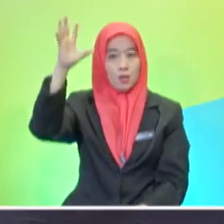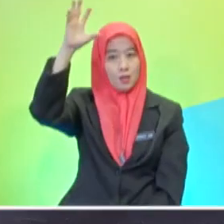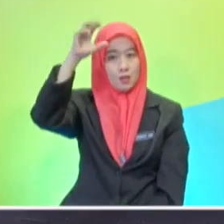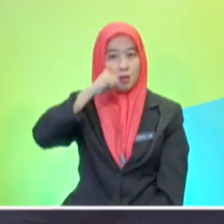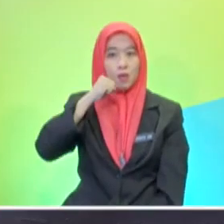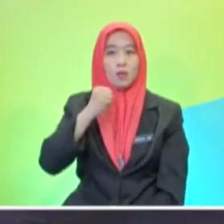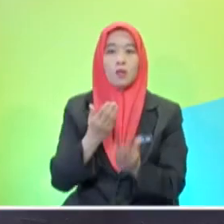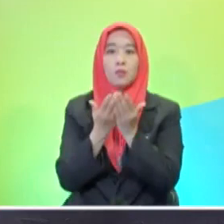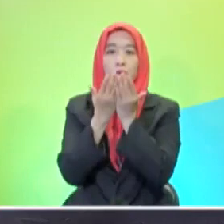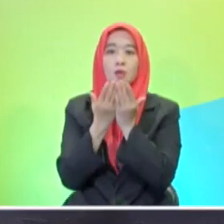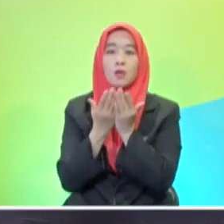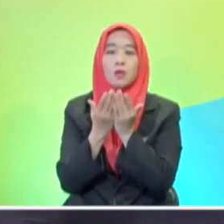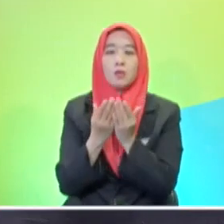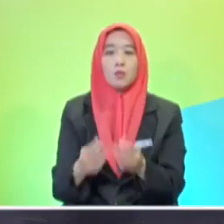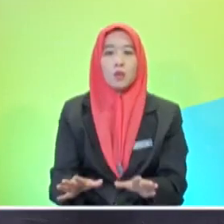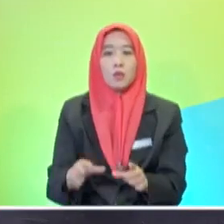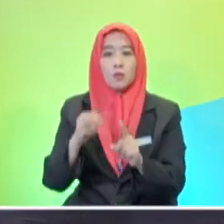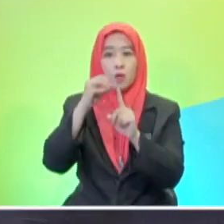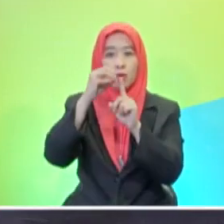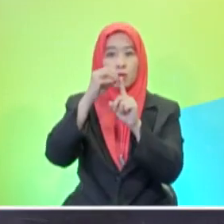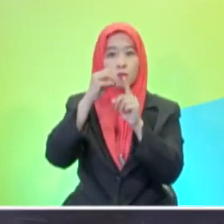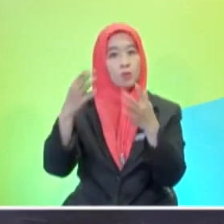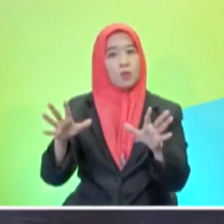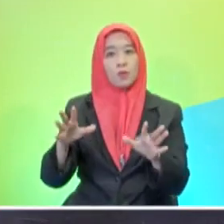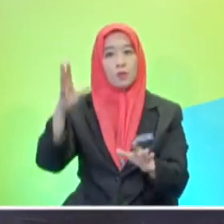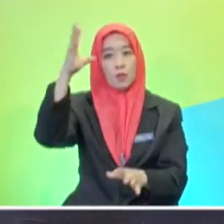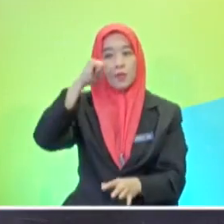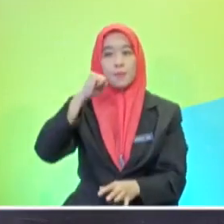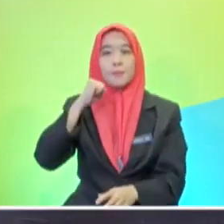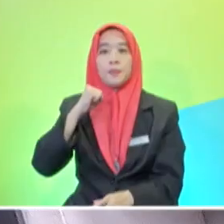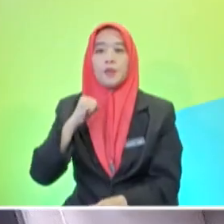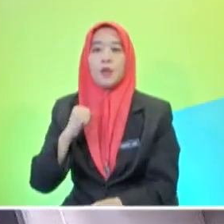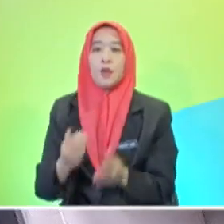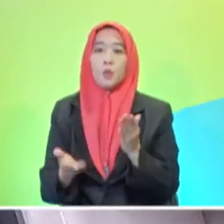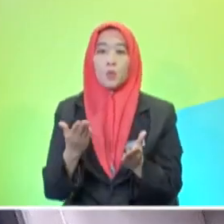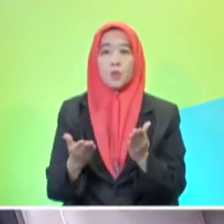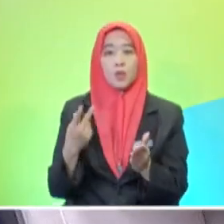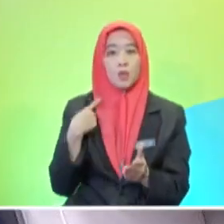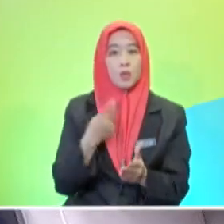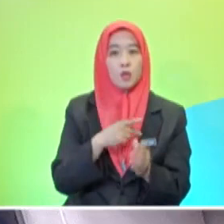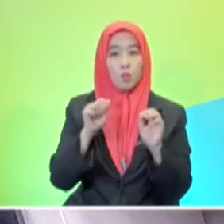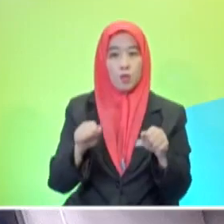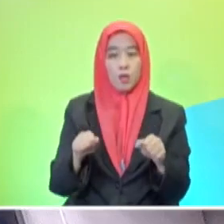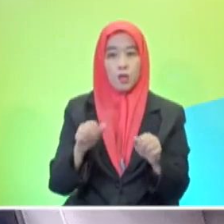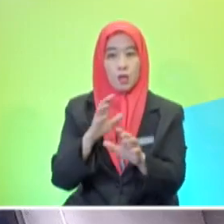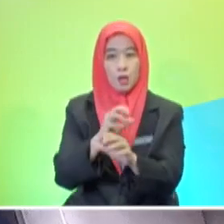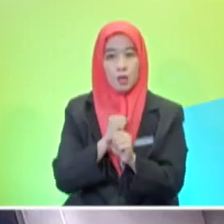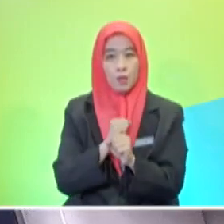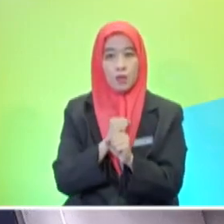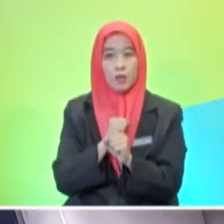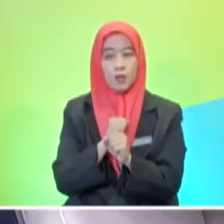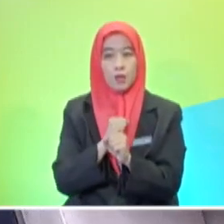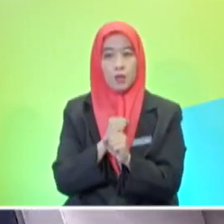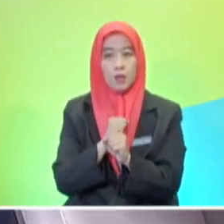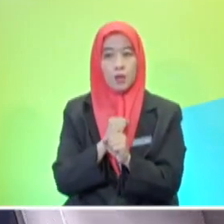Wah. Alhamdulillah. Baiklah cikgu, mungkin kita boleh dapatkan bagi murid-murid di